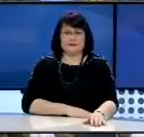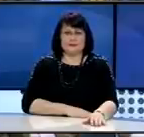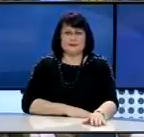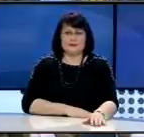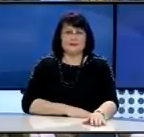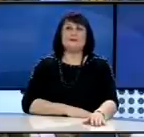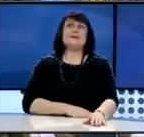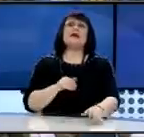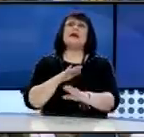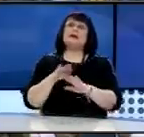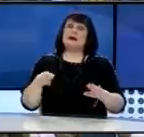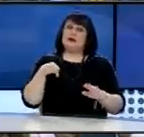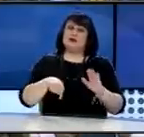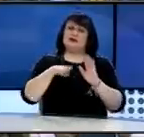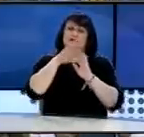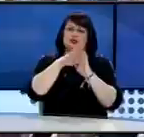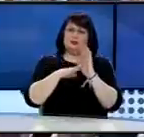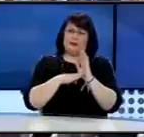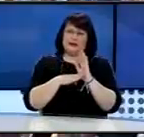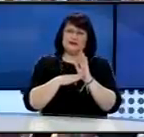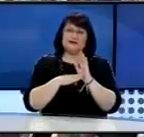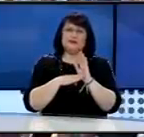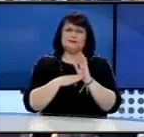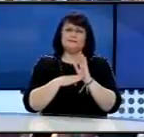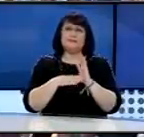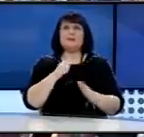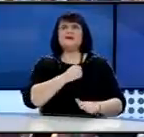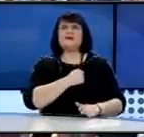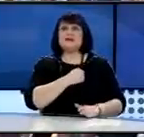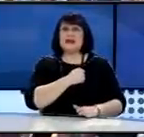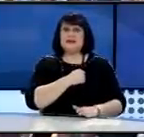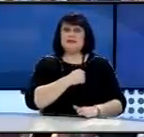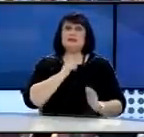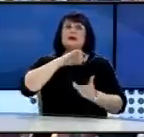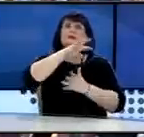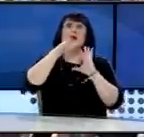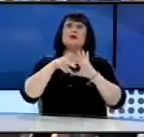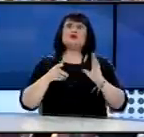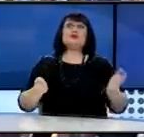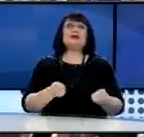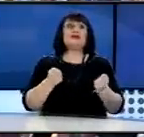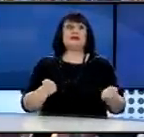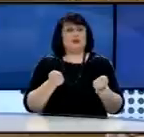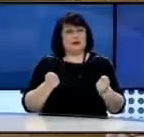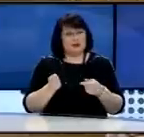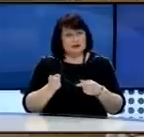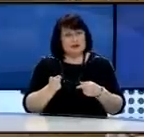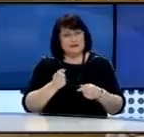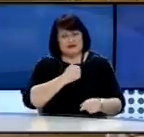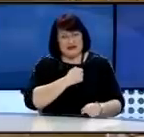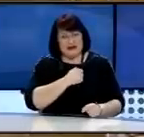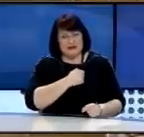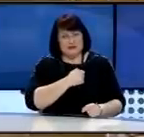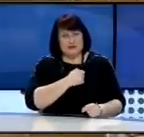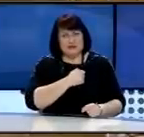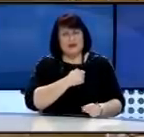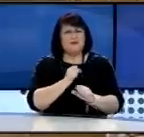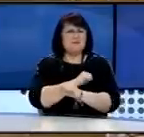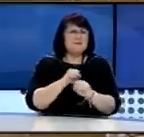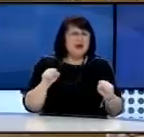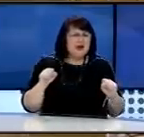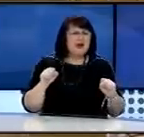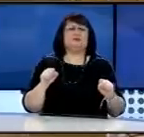σε αυτό το πλαίσιο, η άποψή μας είναι ότι οι παγκόσμιες εξελίξεις, η